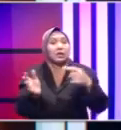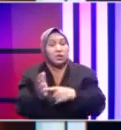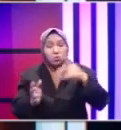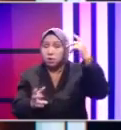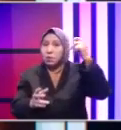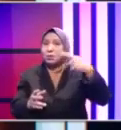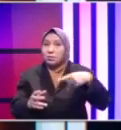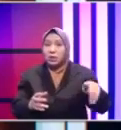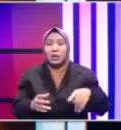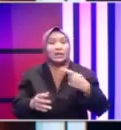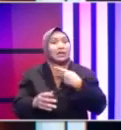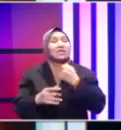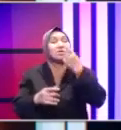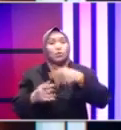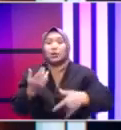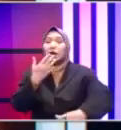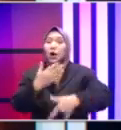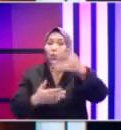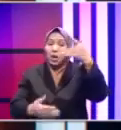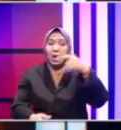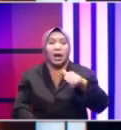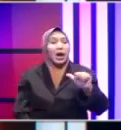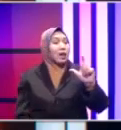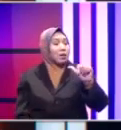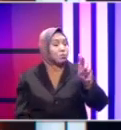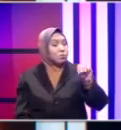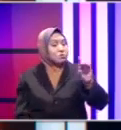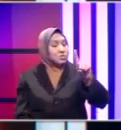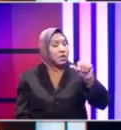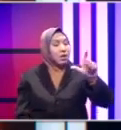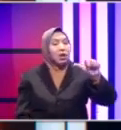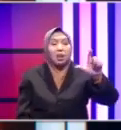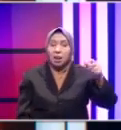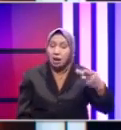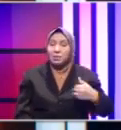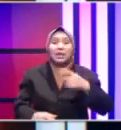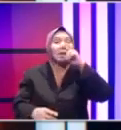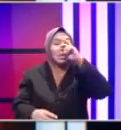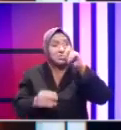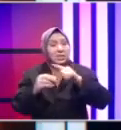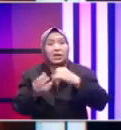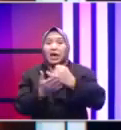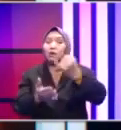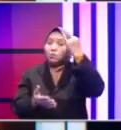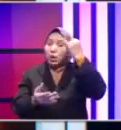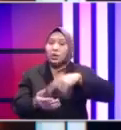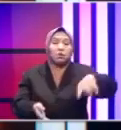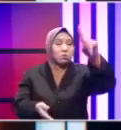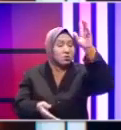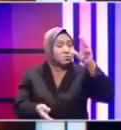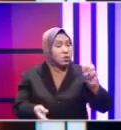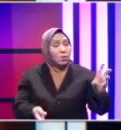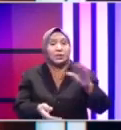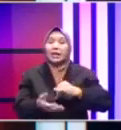Tuhan karena kita sebutkan di awal tadi al-mujadalah adalah sebuah surah yang menegaskan tentang keilmuan Allah subhanahu wa ta'ala